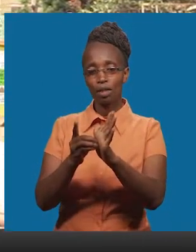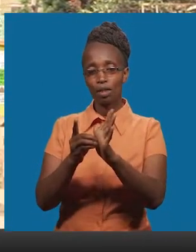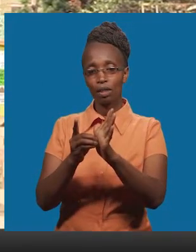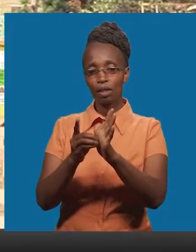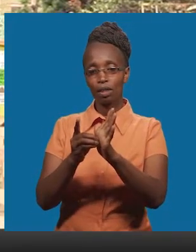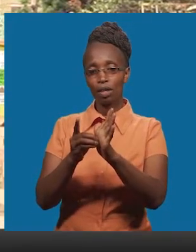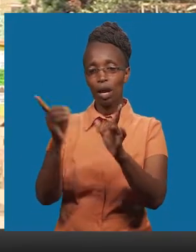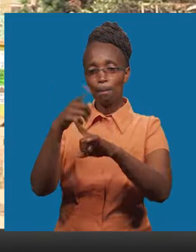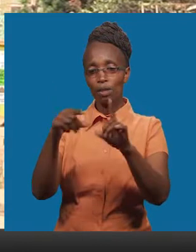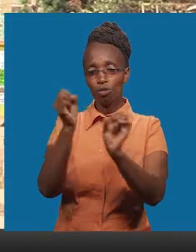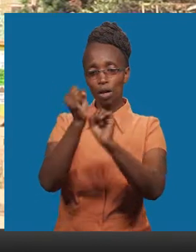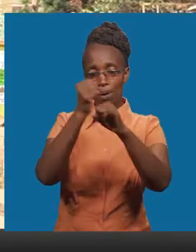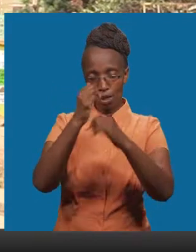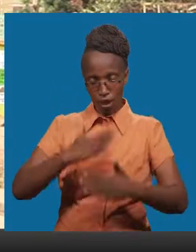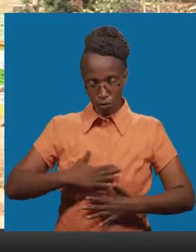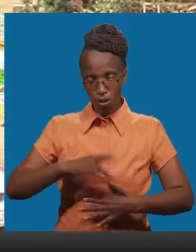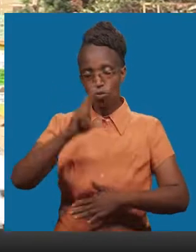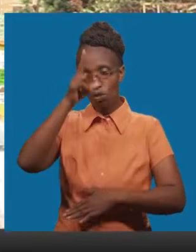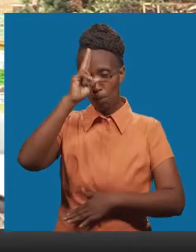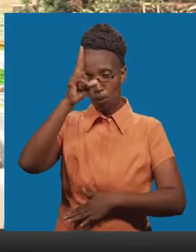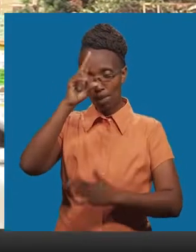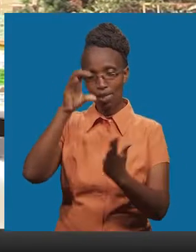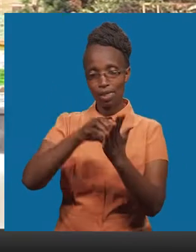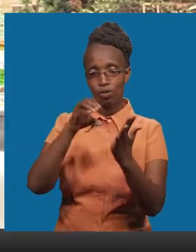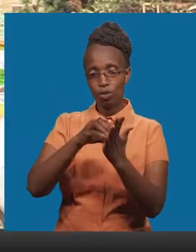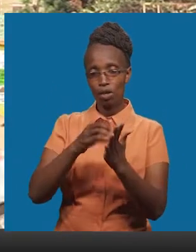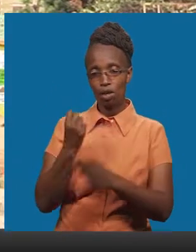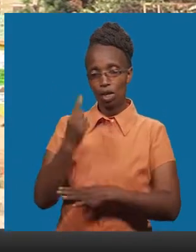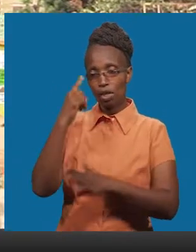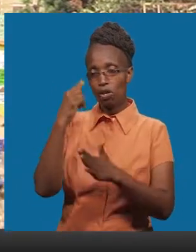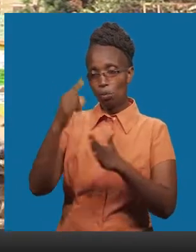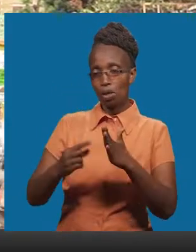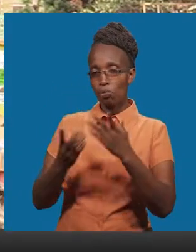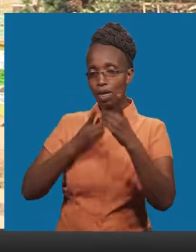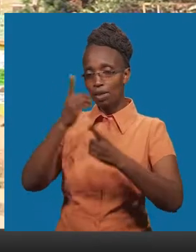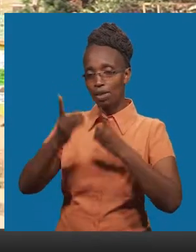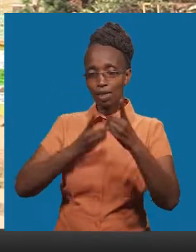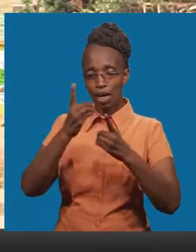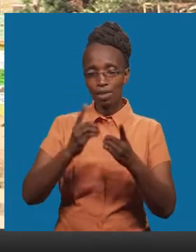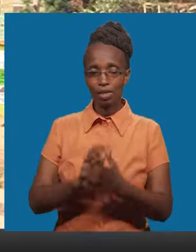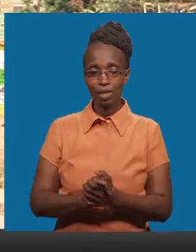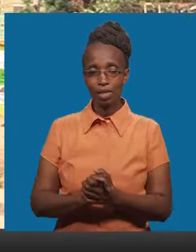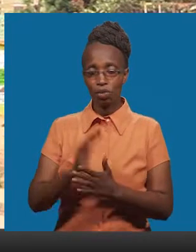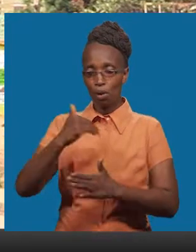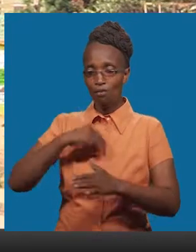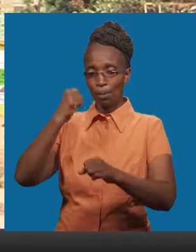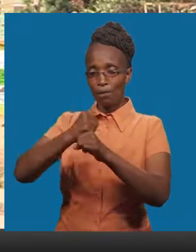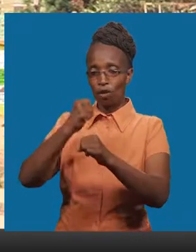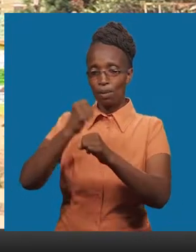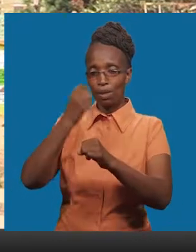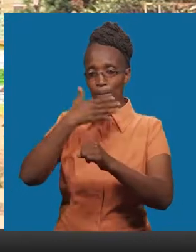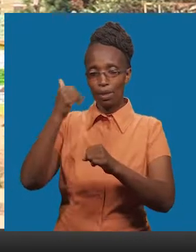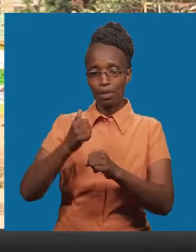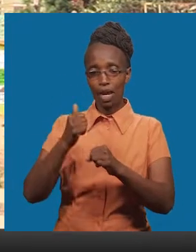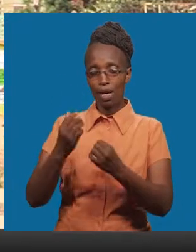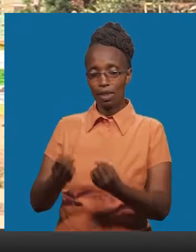demonstrate, come and make a request to the police station, and we see what we are talking about. We have